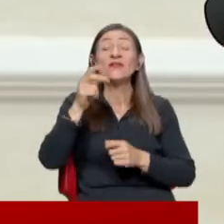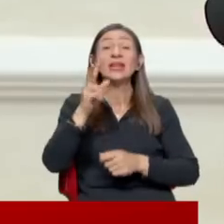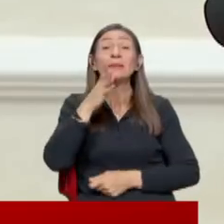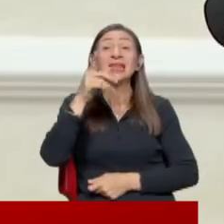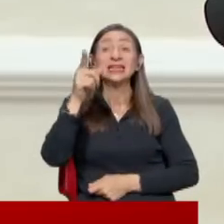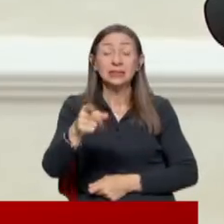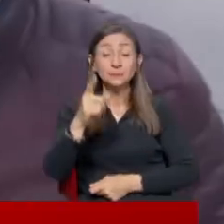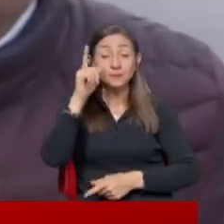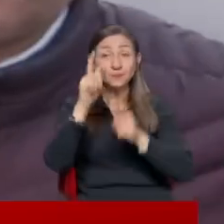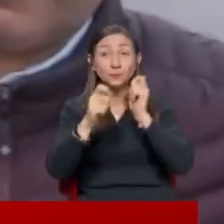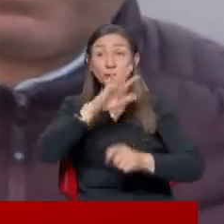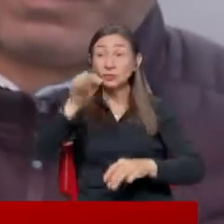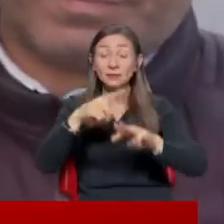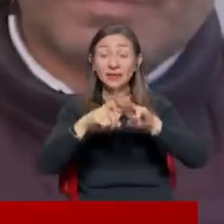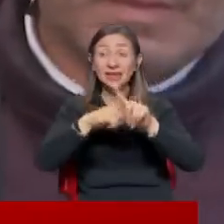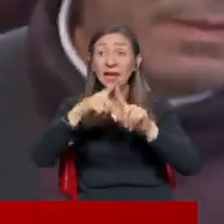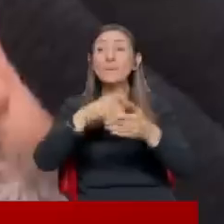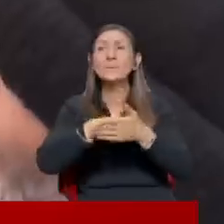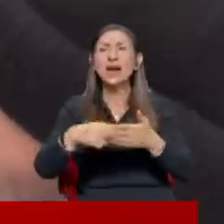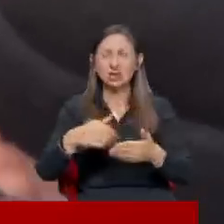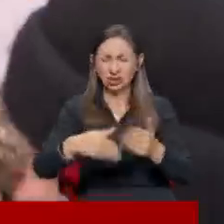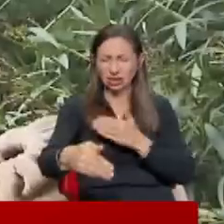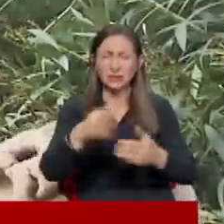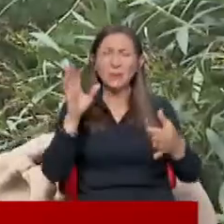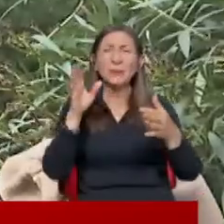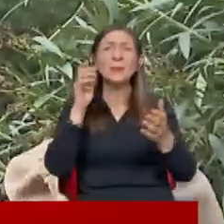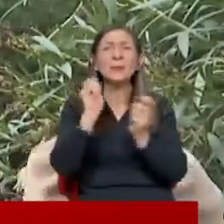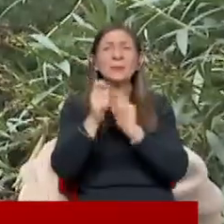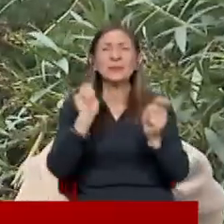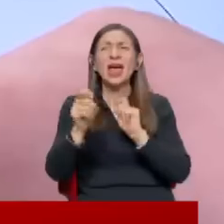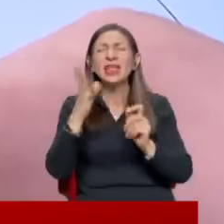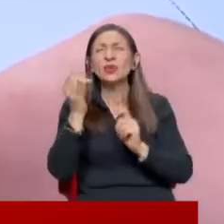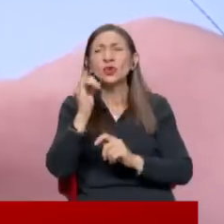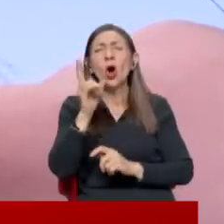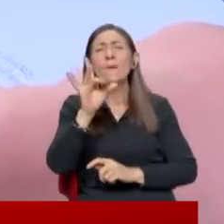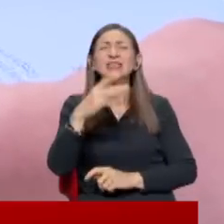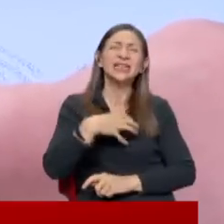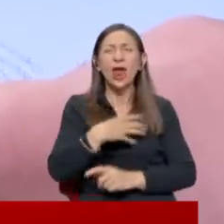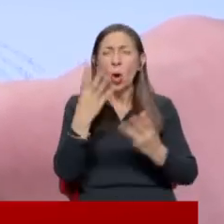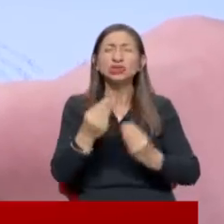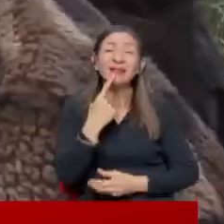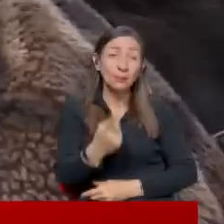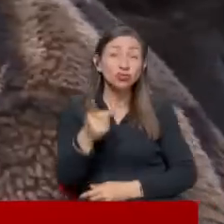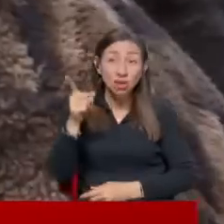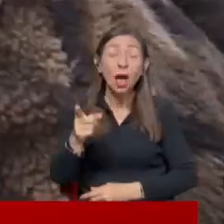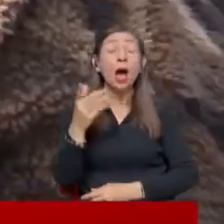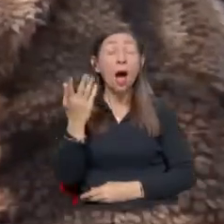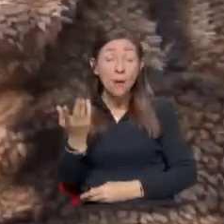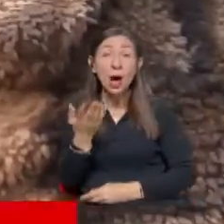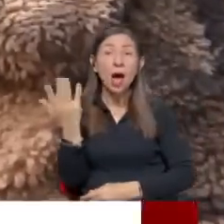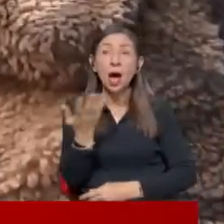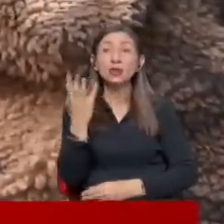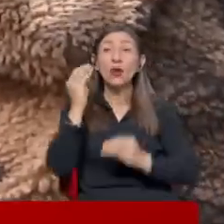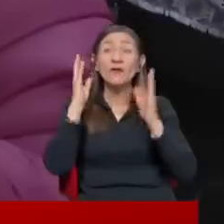Vedat Bilgin başvuran tüm EYT'lilere maaşların bağlanması için en geç 15 Haziran'ı işaret etmişti. Ancak hala